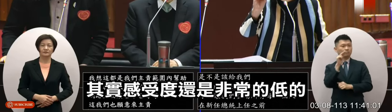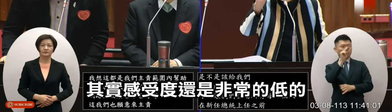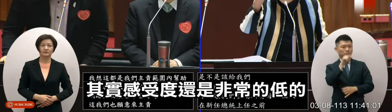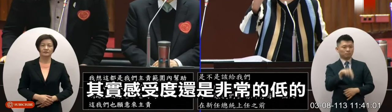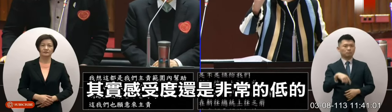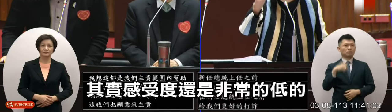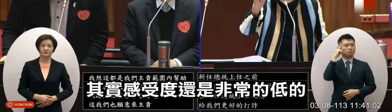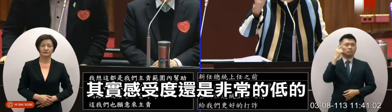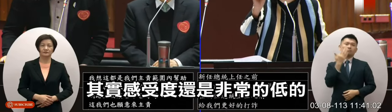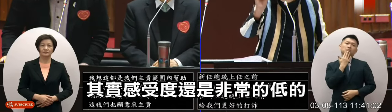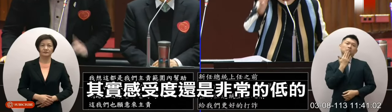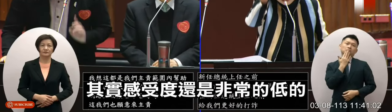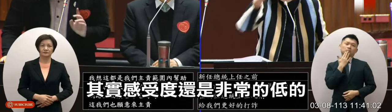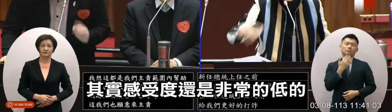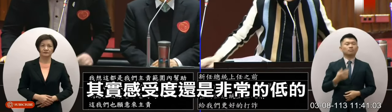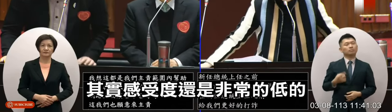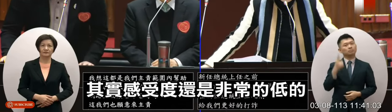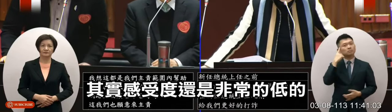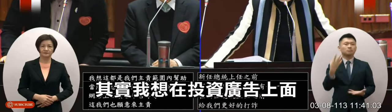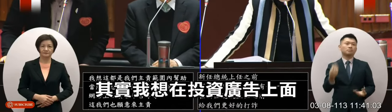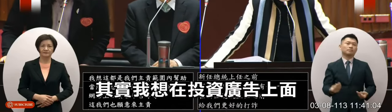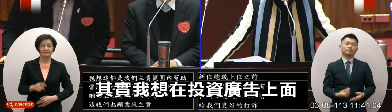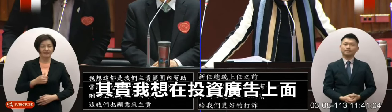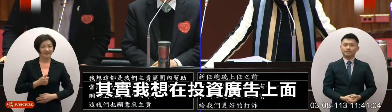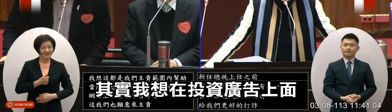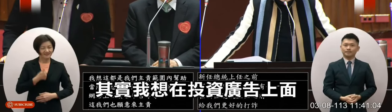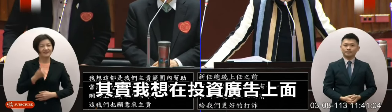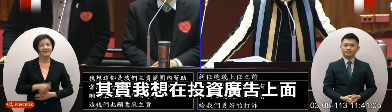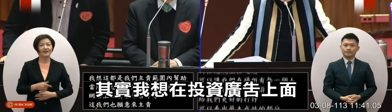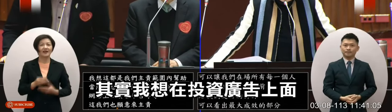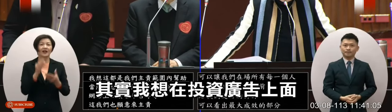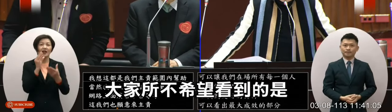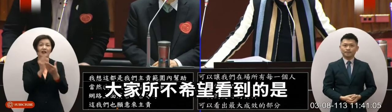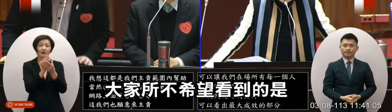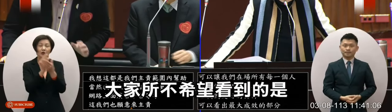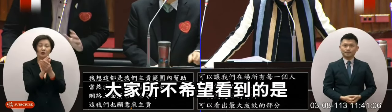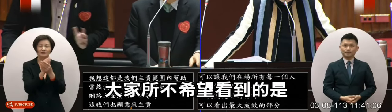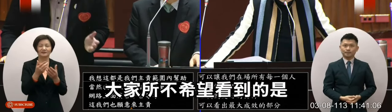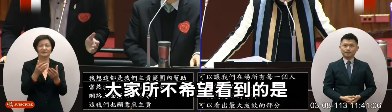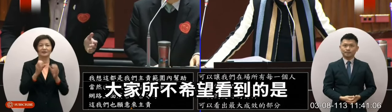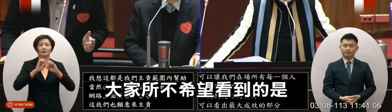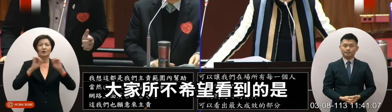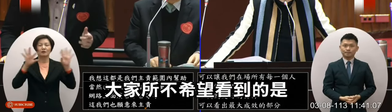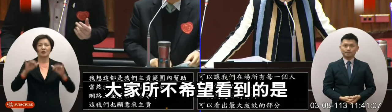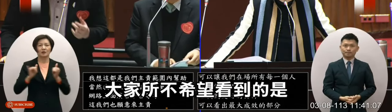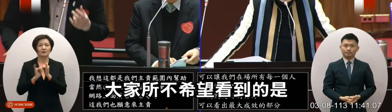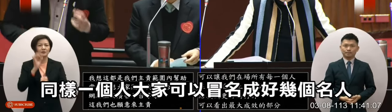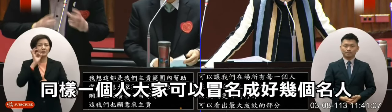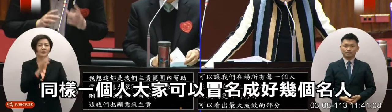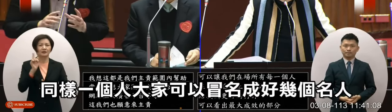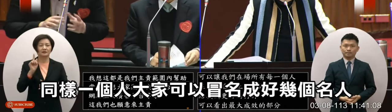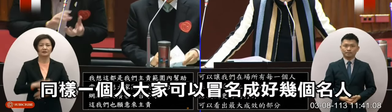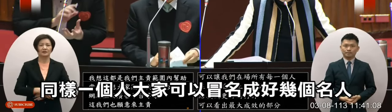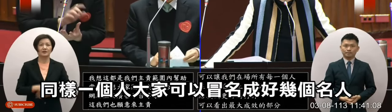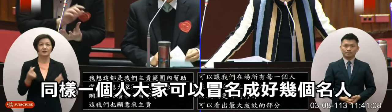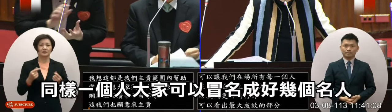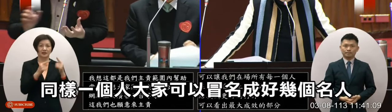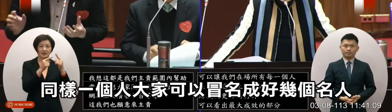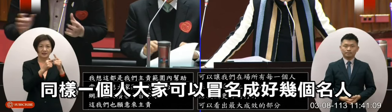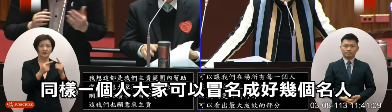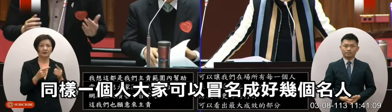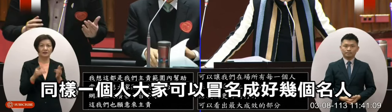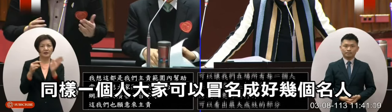感受度还是非常的低的。 其实我想在投资广告上面，大家所不希望看到的是同样一个人他可以冒